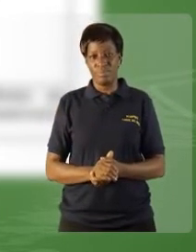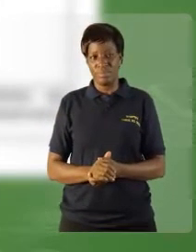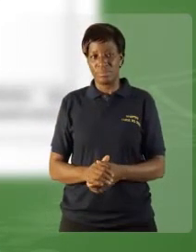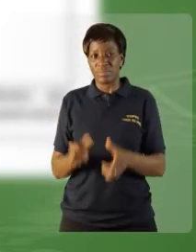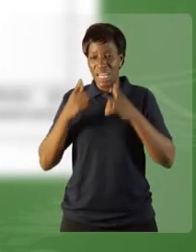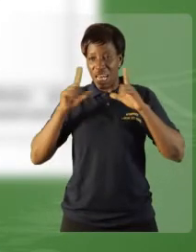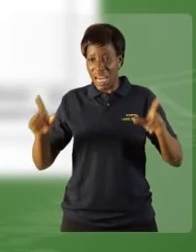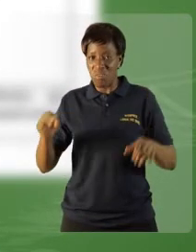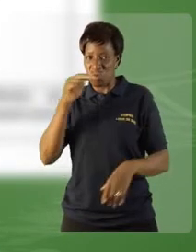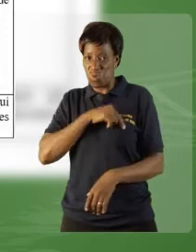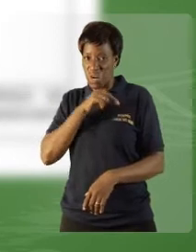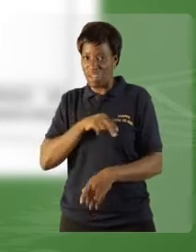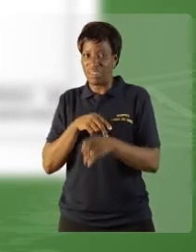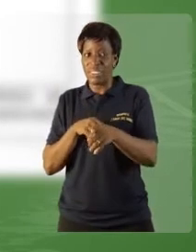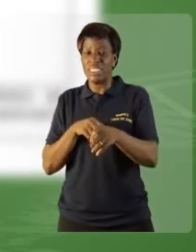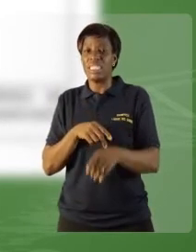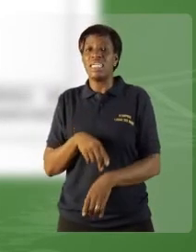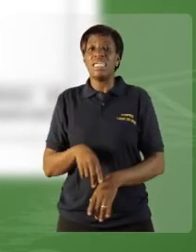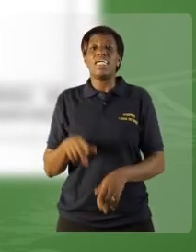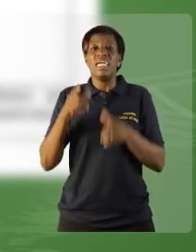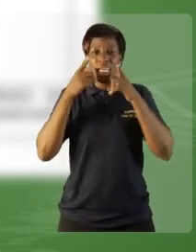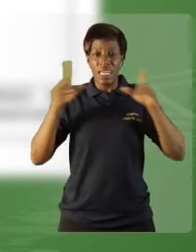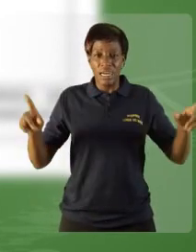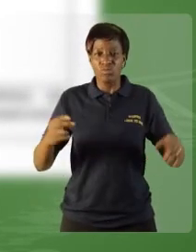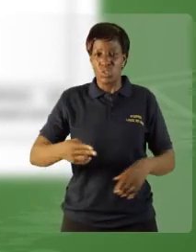courant et soutenu.